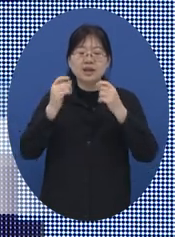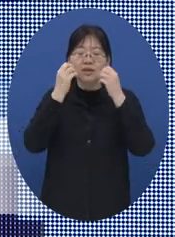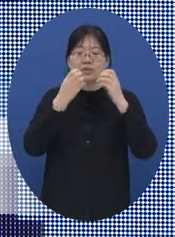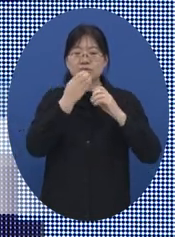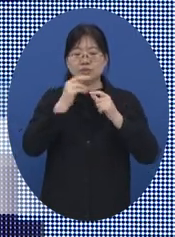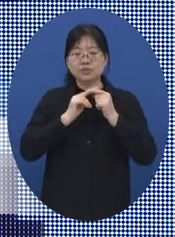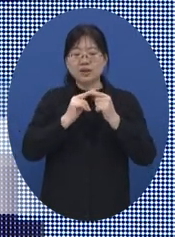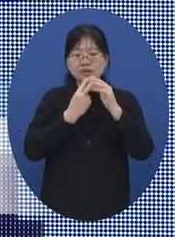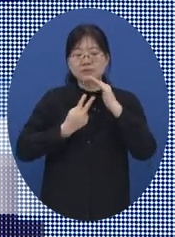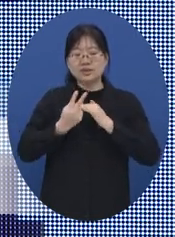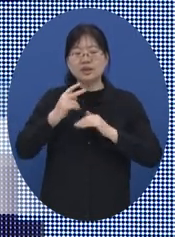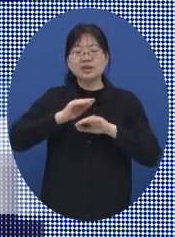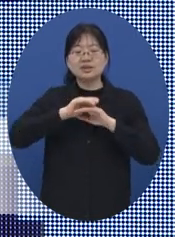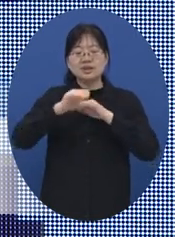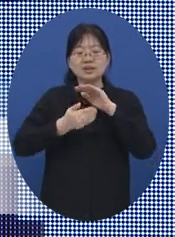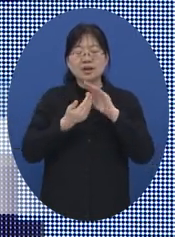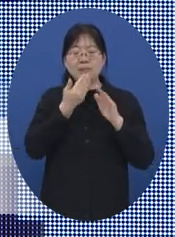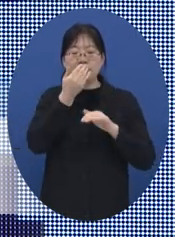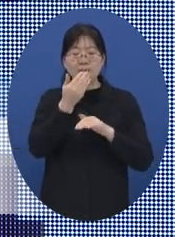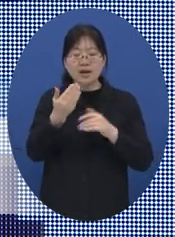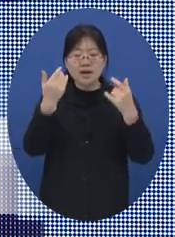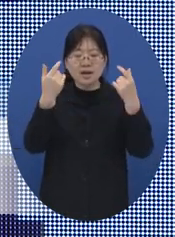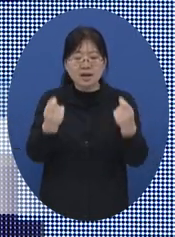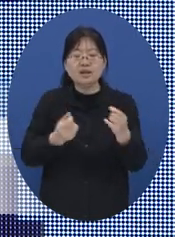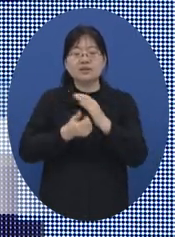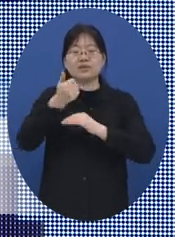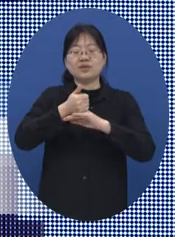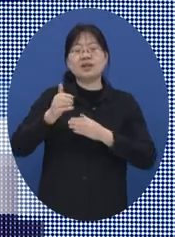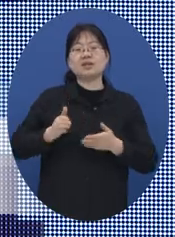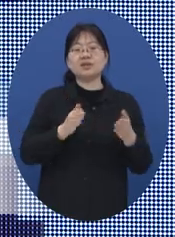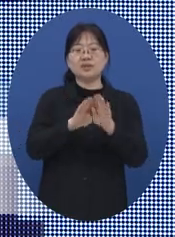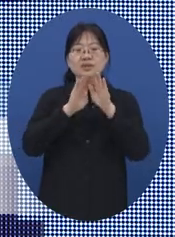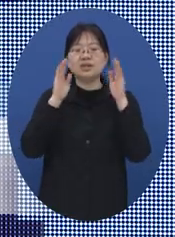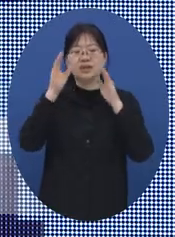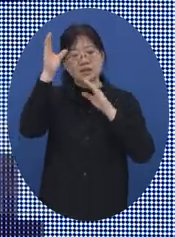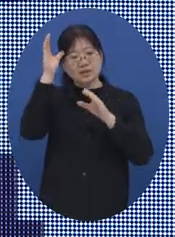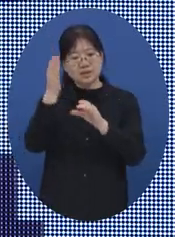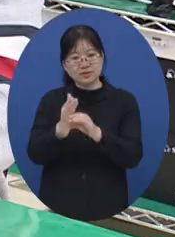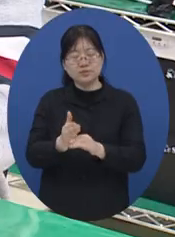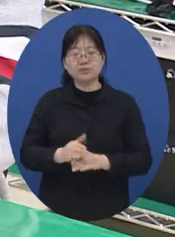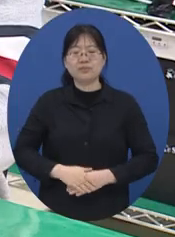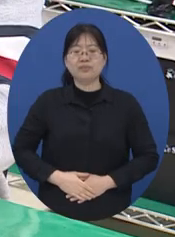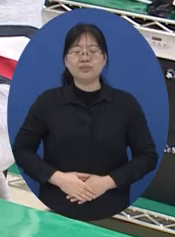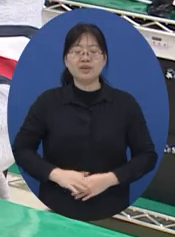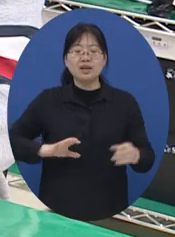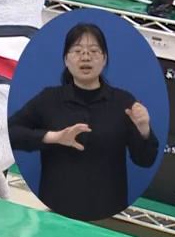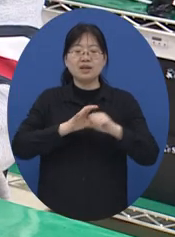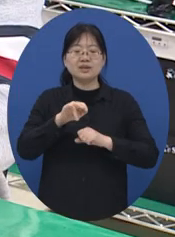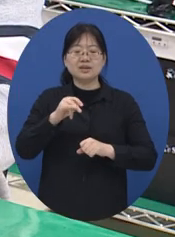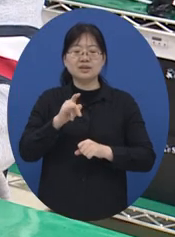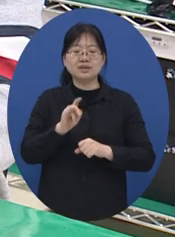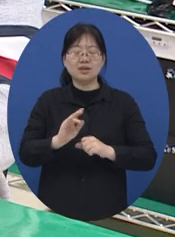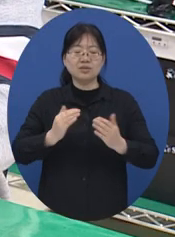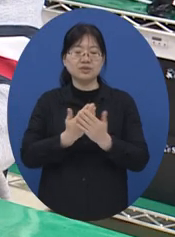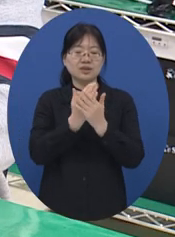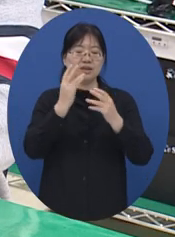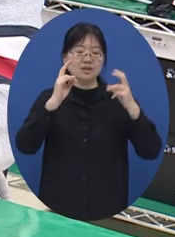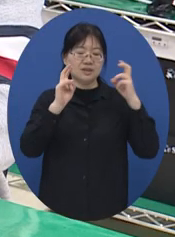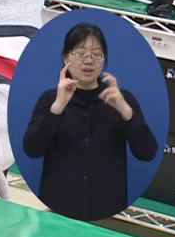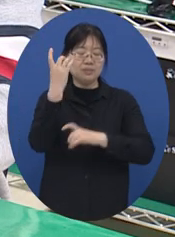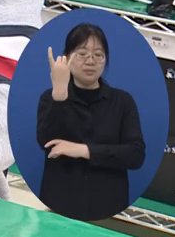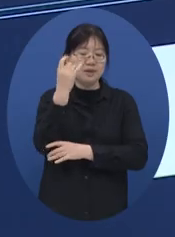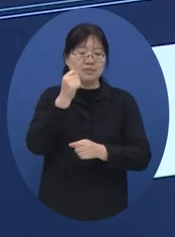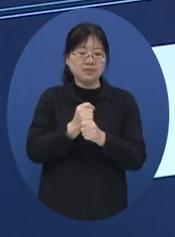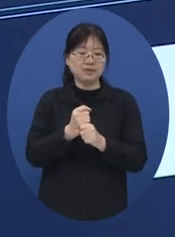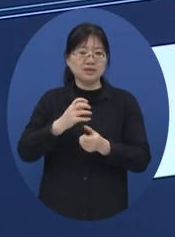새로운 꿈과 비전을 실행한 그런 성공의 길이 열리기를 기대합니다 세계적인 스타트업 육성 기업들을